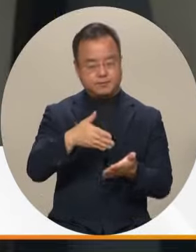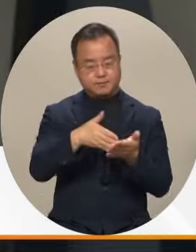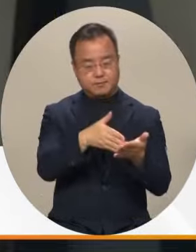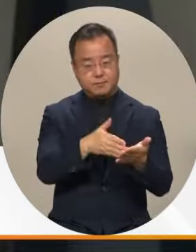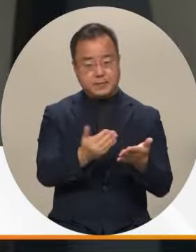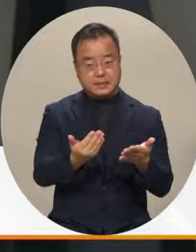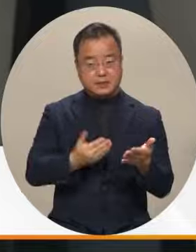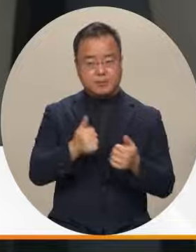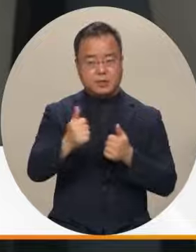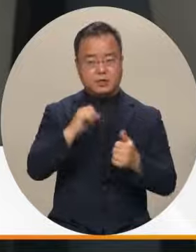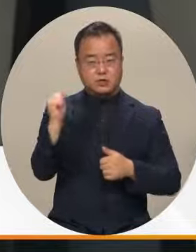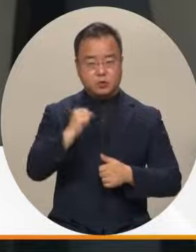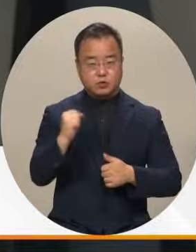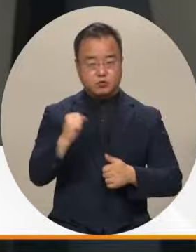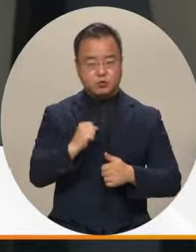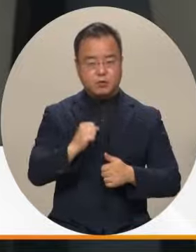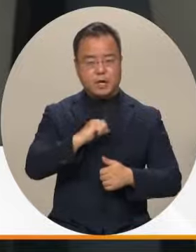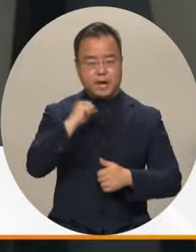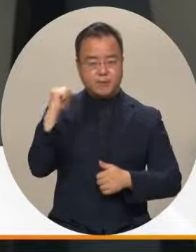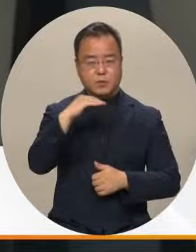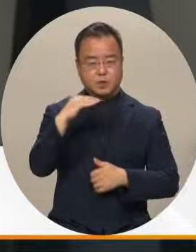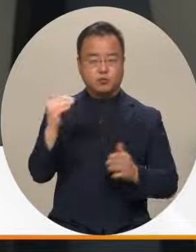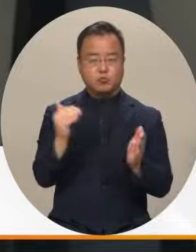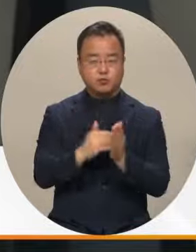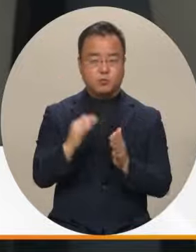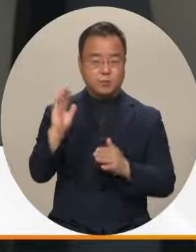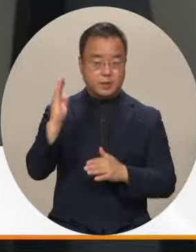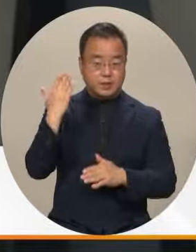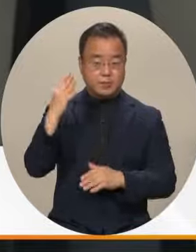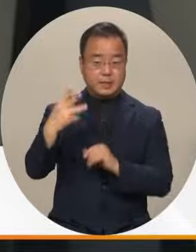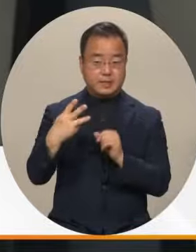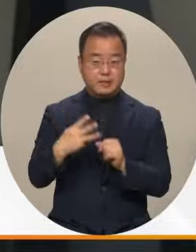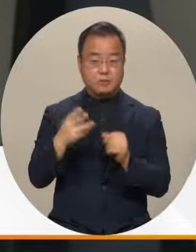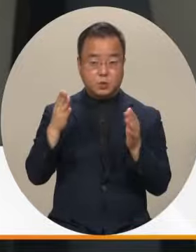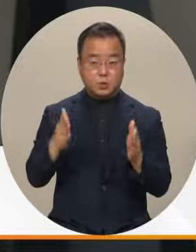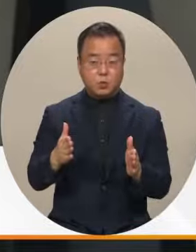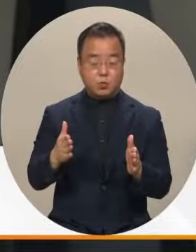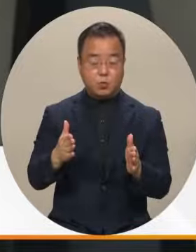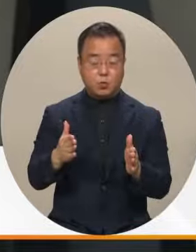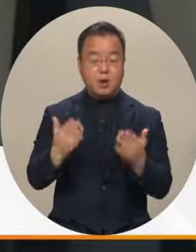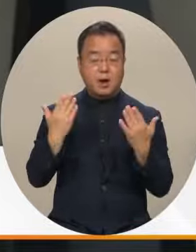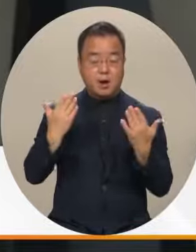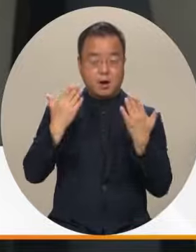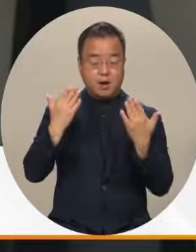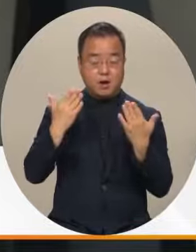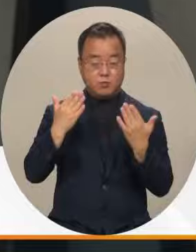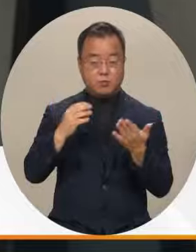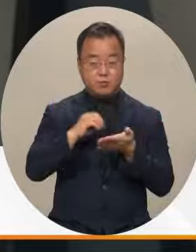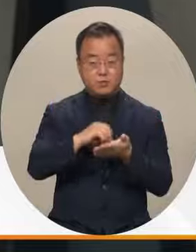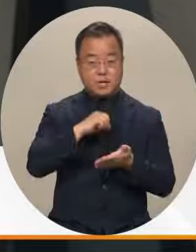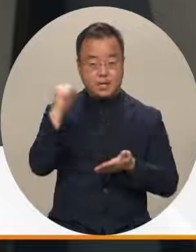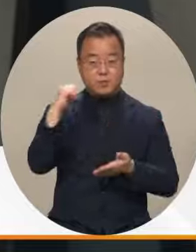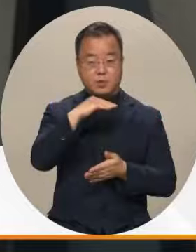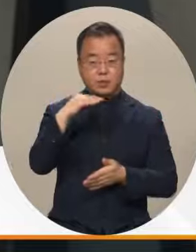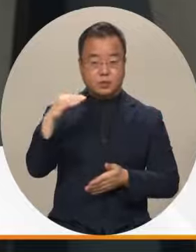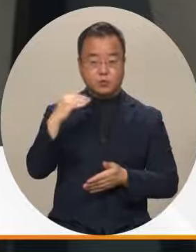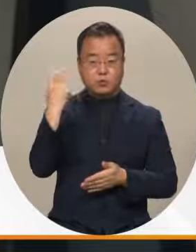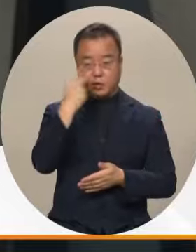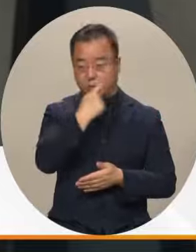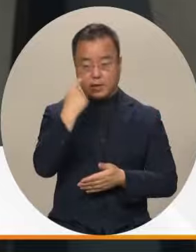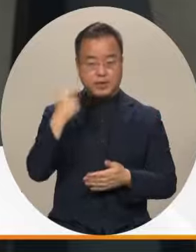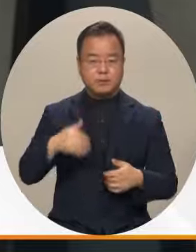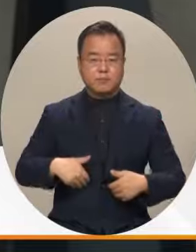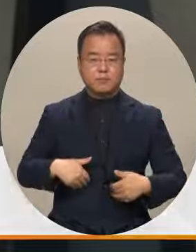경쟁률 충원율 합격선 등 최근 3개년 입시 결과를 확인하는 과정이 필요합니다 어 가장 쉬운 방 방법은